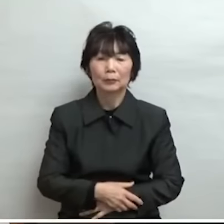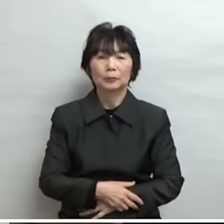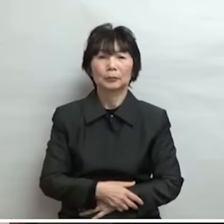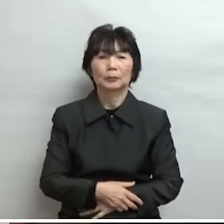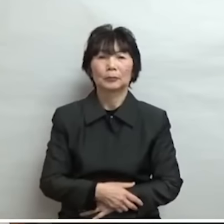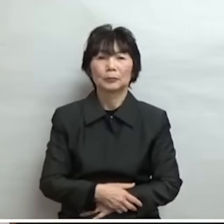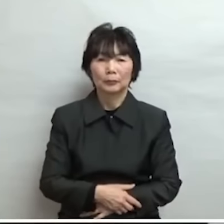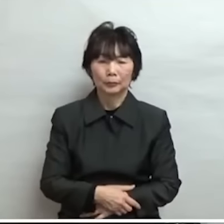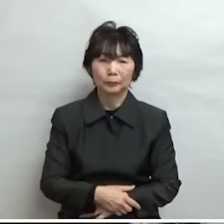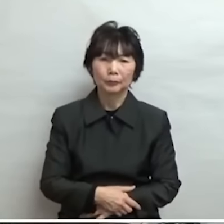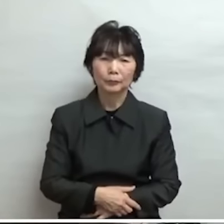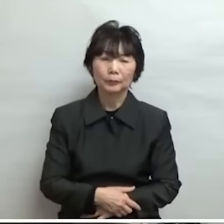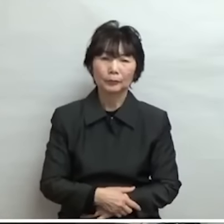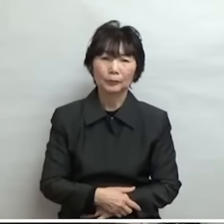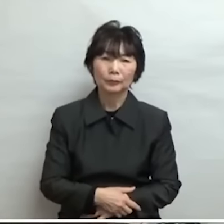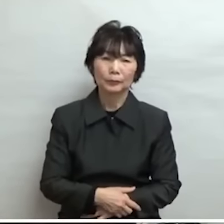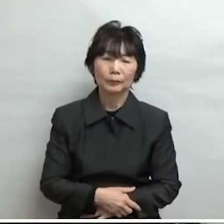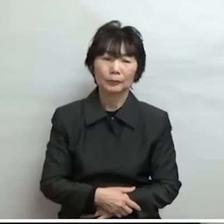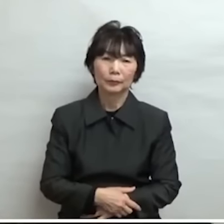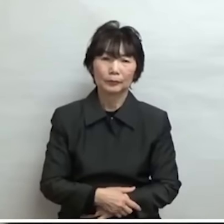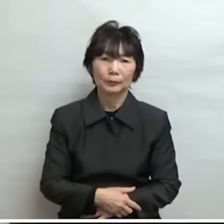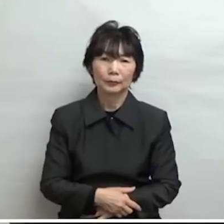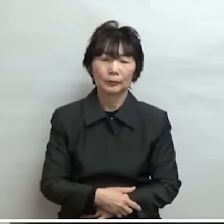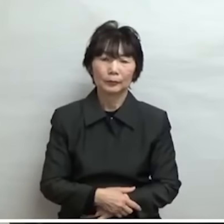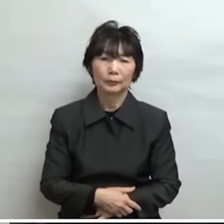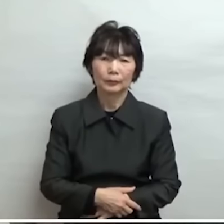はこちらの方。